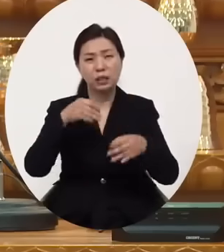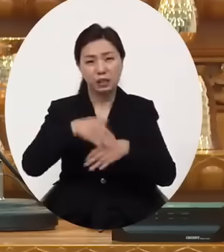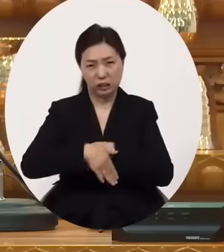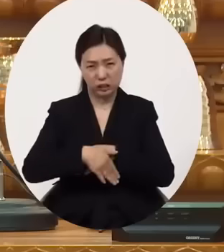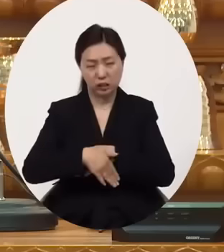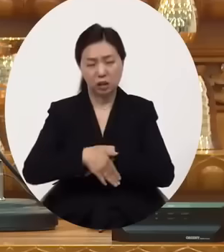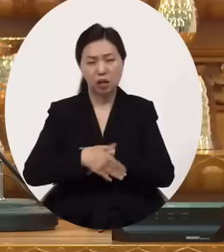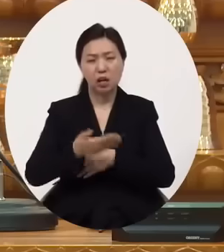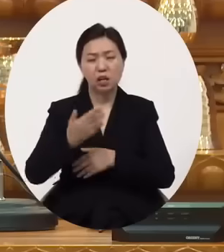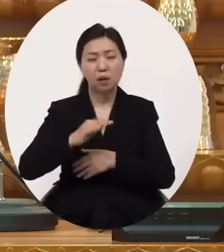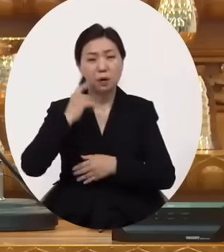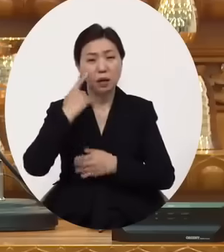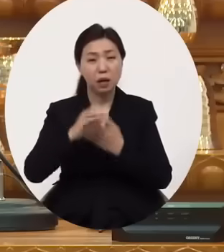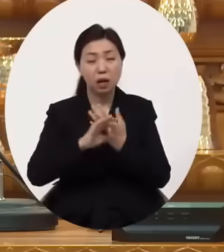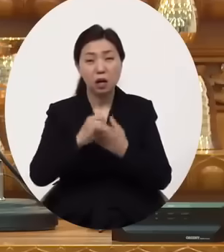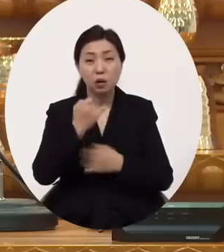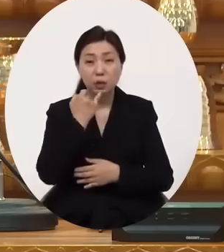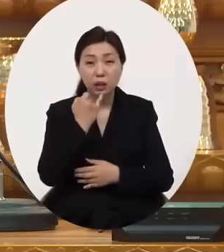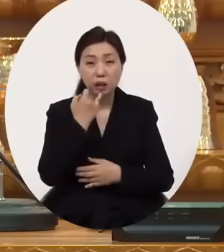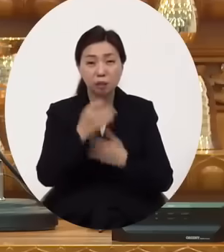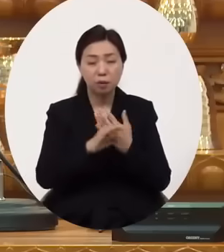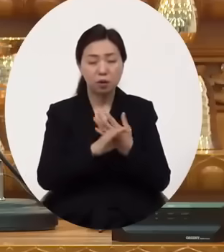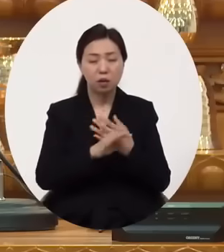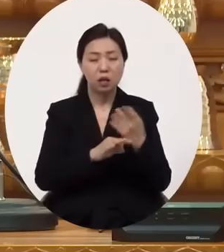하면 되는데, 이거는 이제 절 한 번 할 동안에